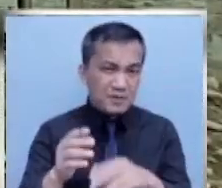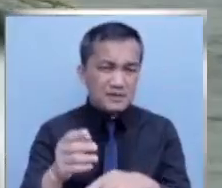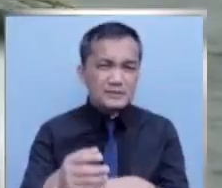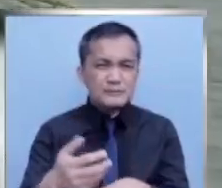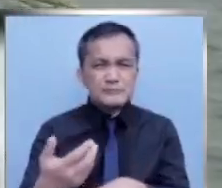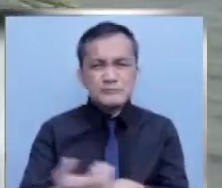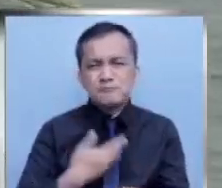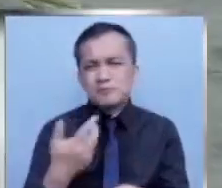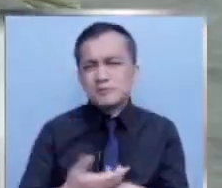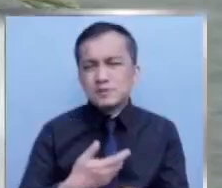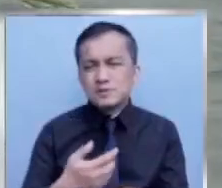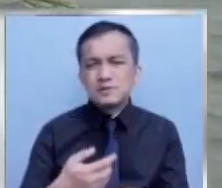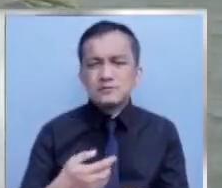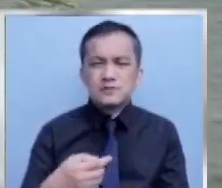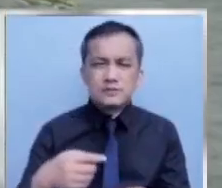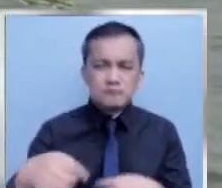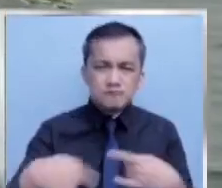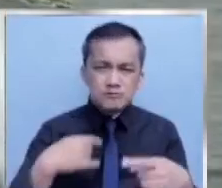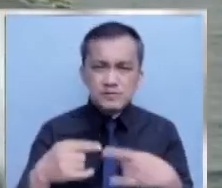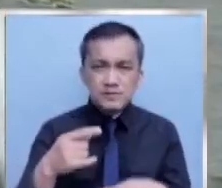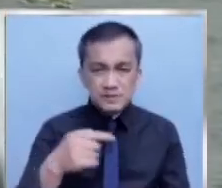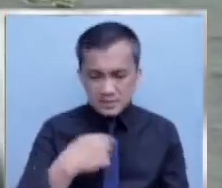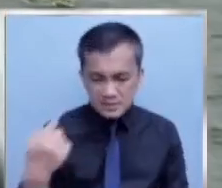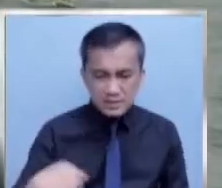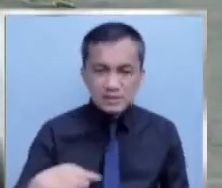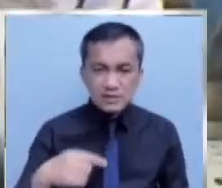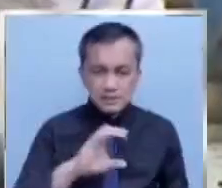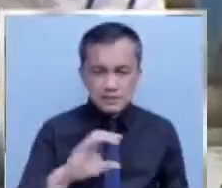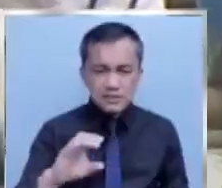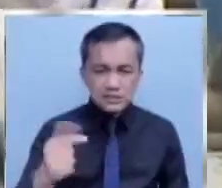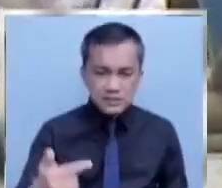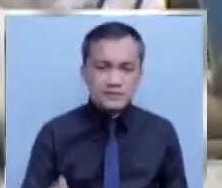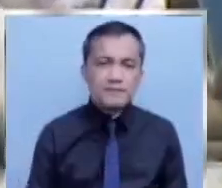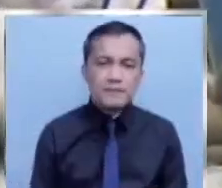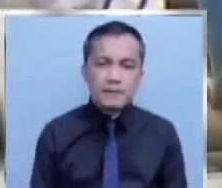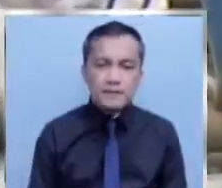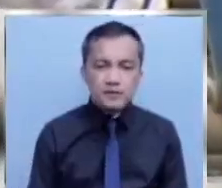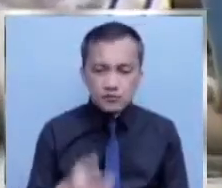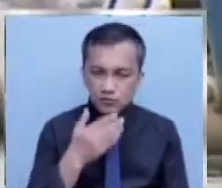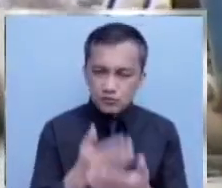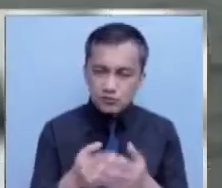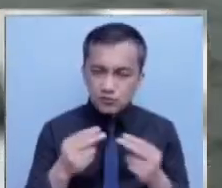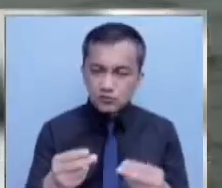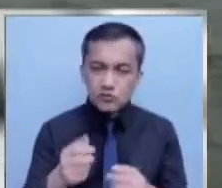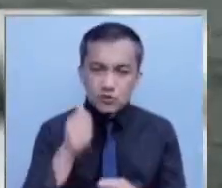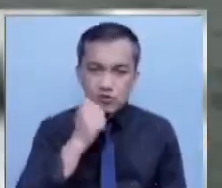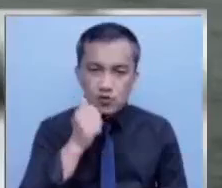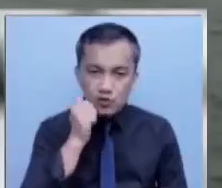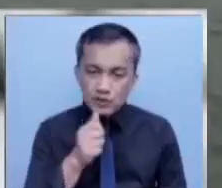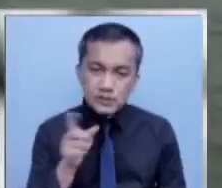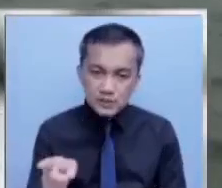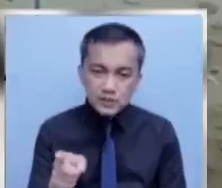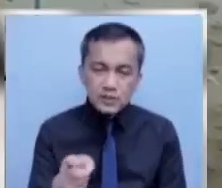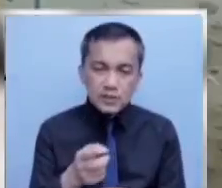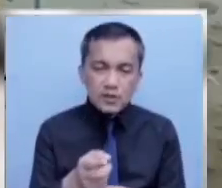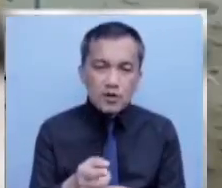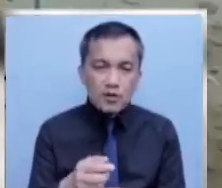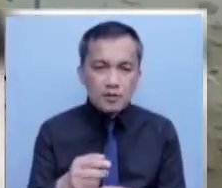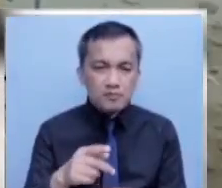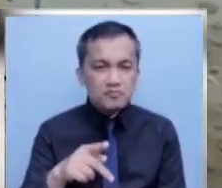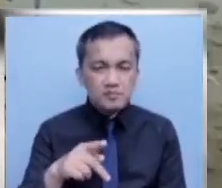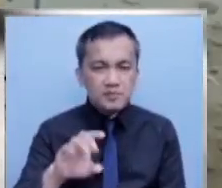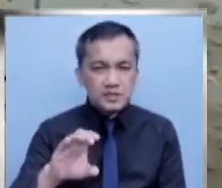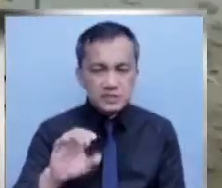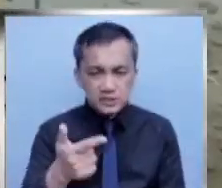Guard. Magandang balita para sa mga mangisda ng Masinloc kung dadalasan talaga ang pagpapatrolya ng mga tropa ng Pilipinas. May